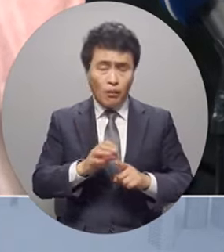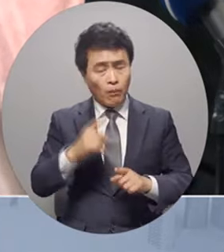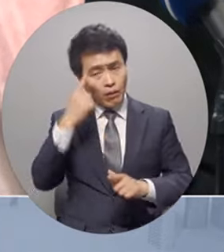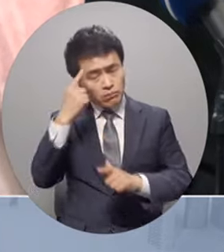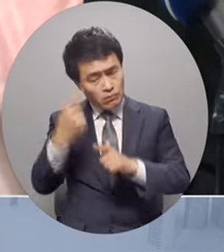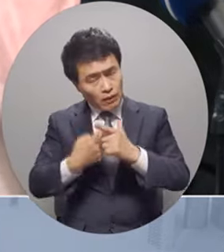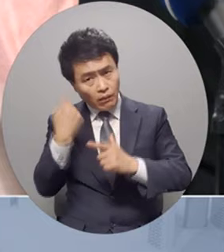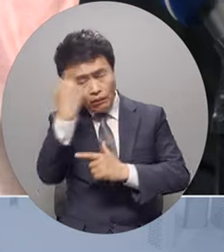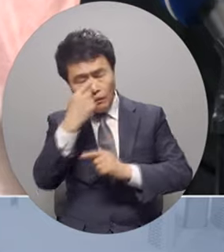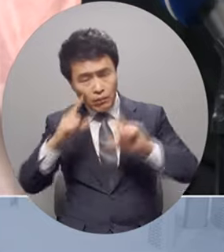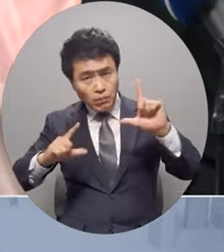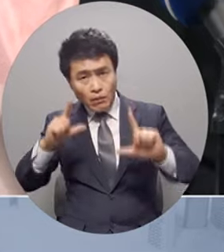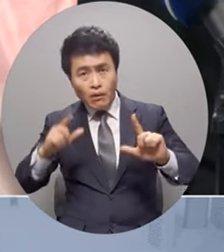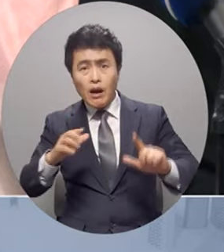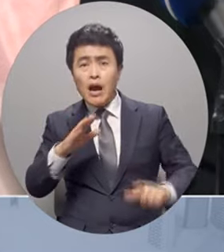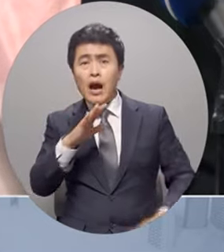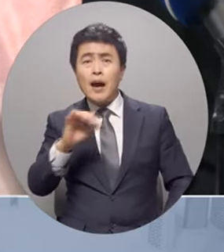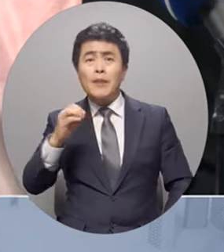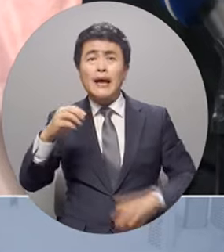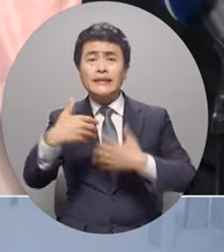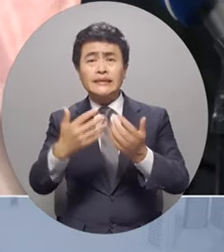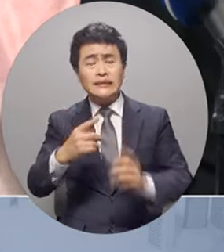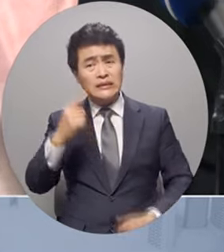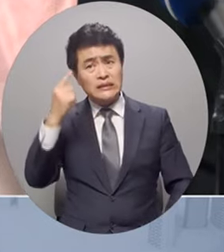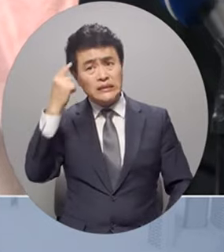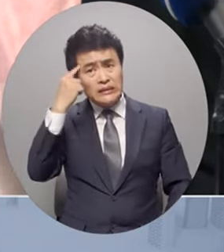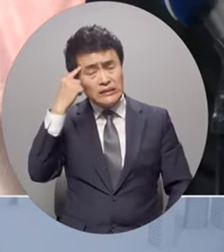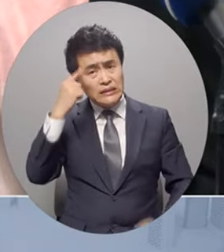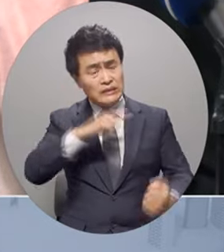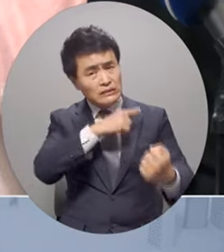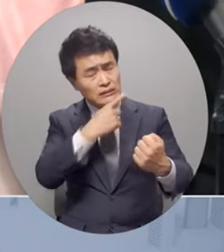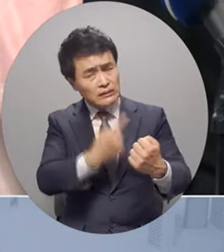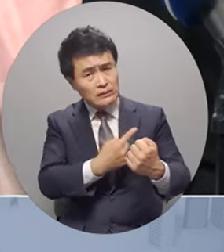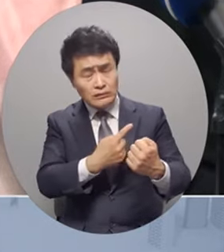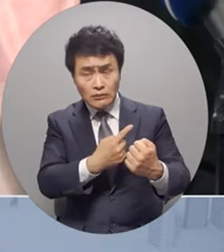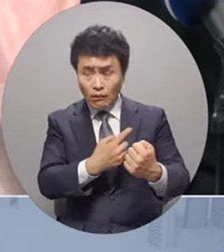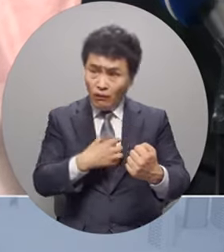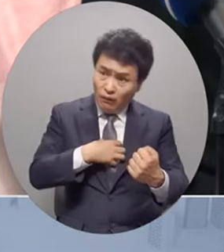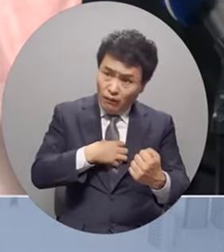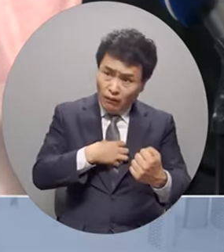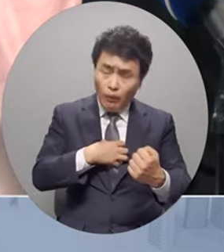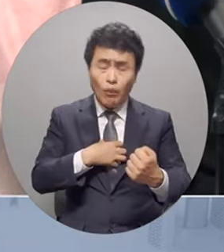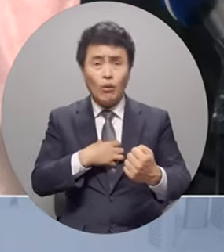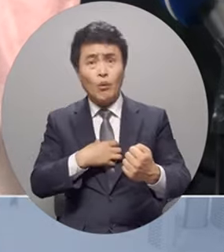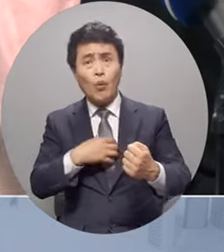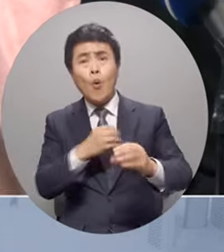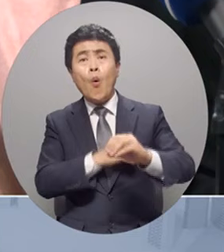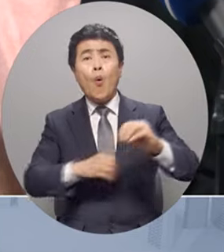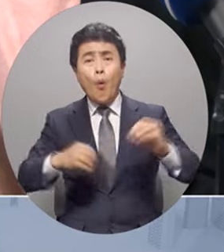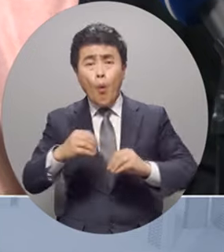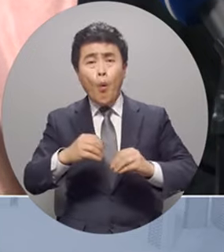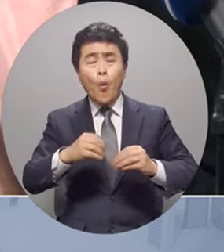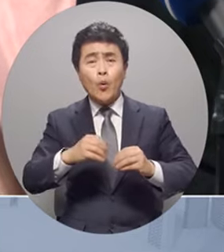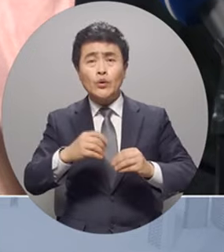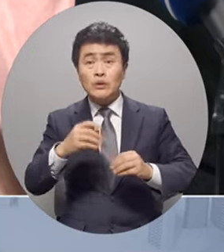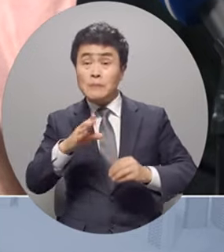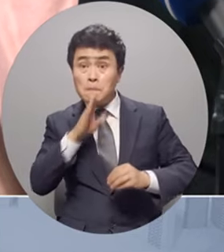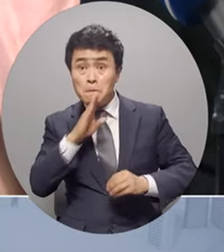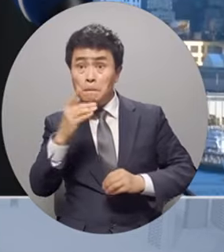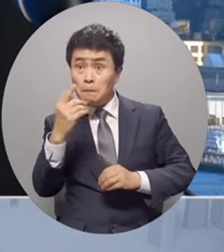표정까지 지으면서 바이든은 인지 능력에 대한 우려를 씻어내기는커녕 생방송에서 이를 고스란히